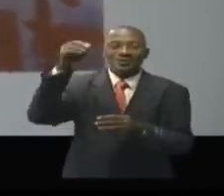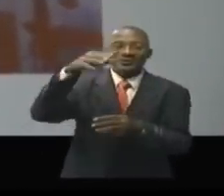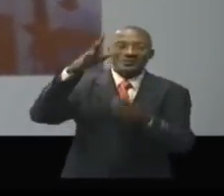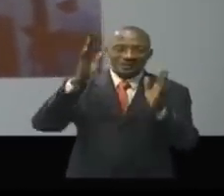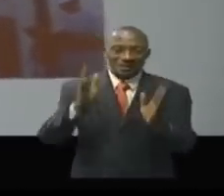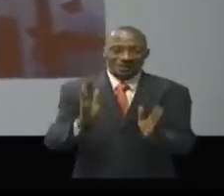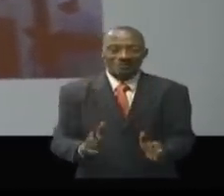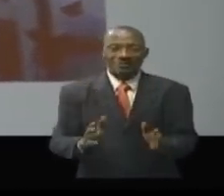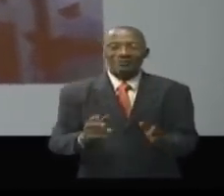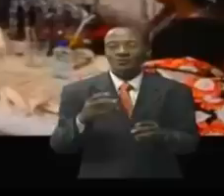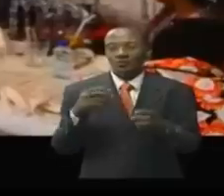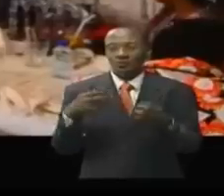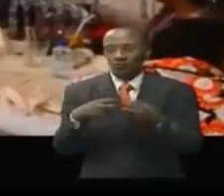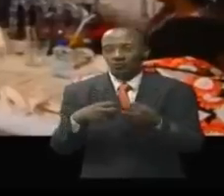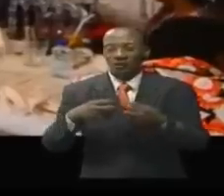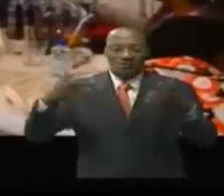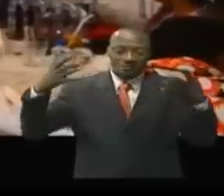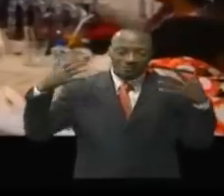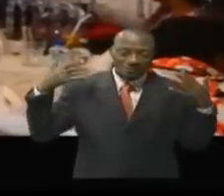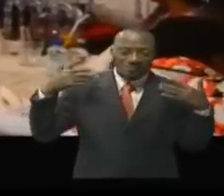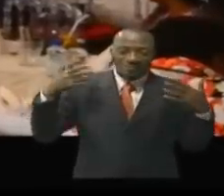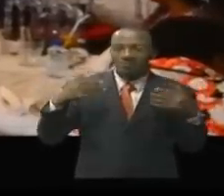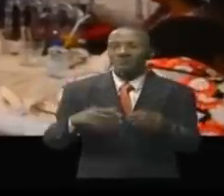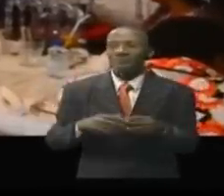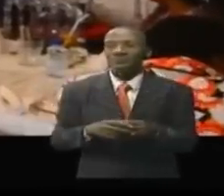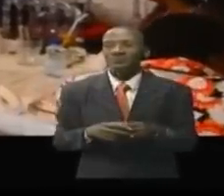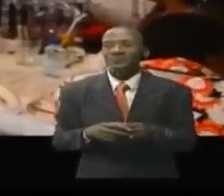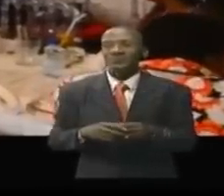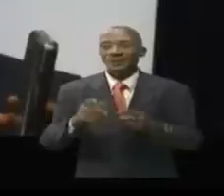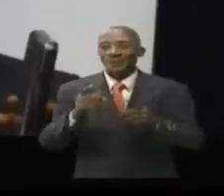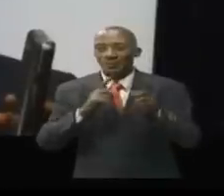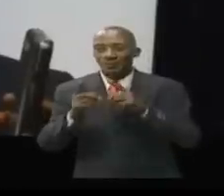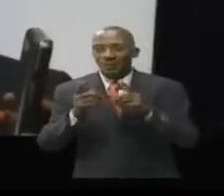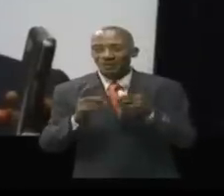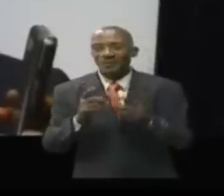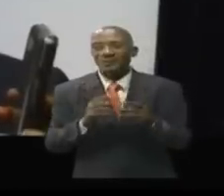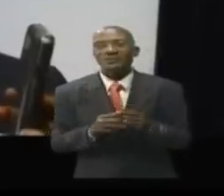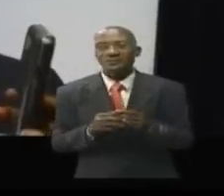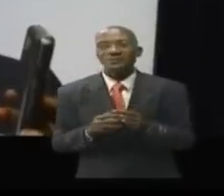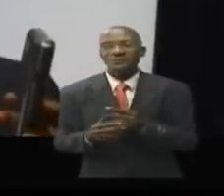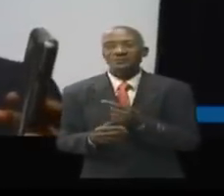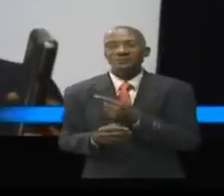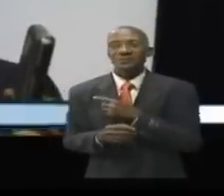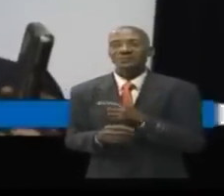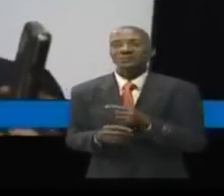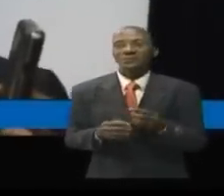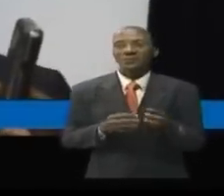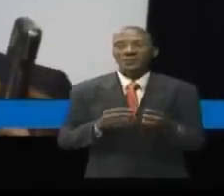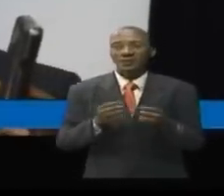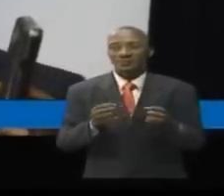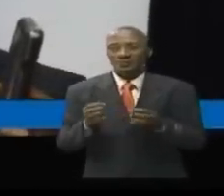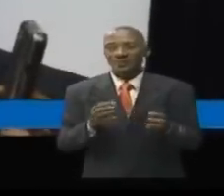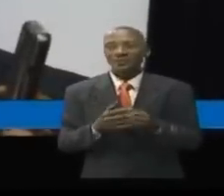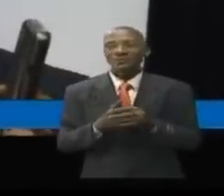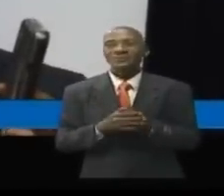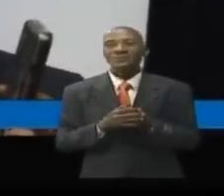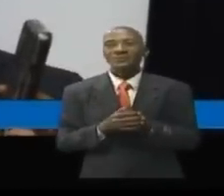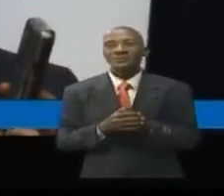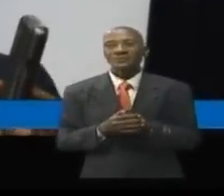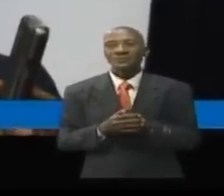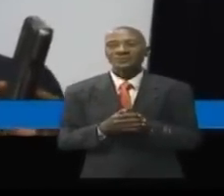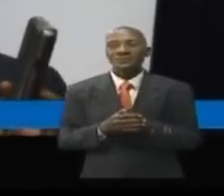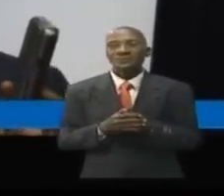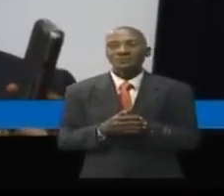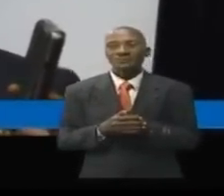soutenir les initiatives de formation prises. Que cette conférence va donner à nos invités, soit des installateurs et des